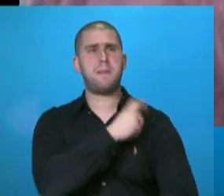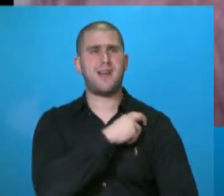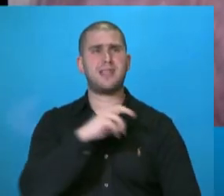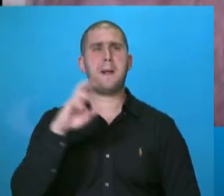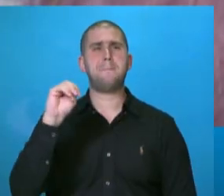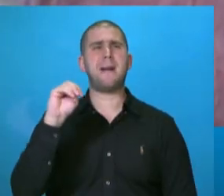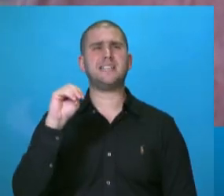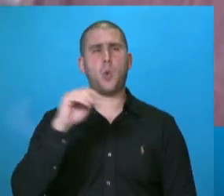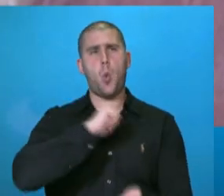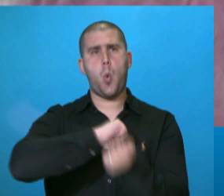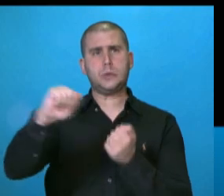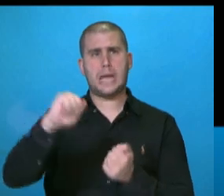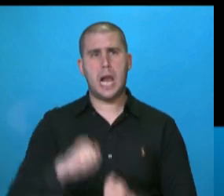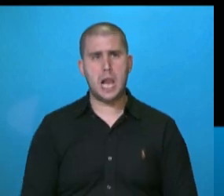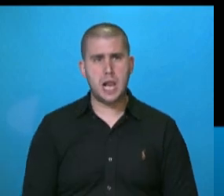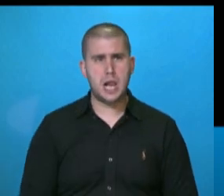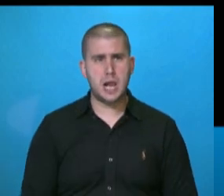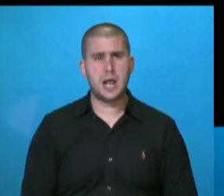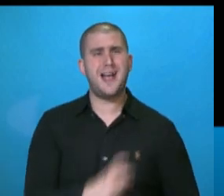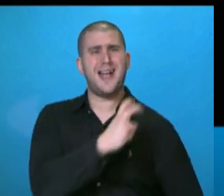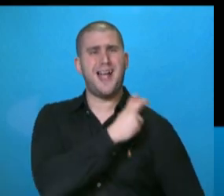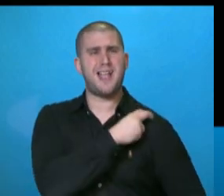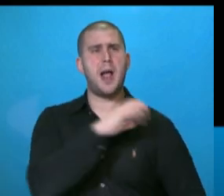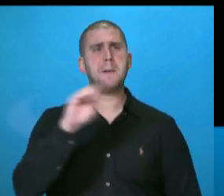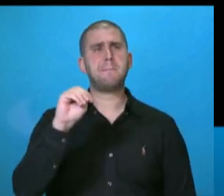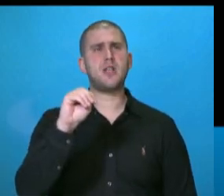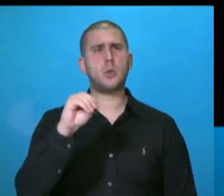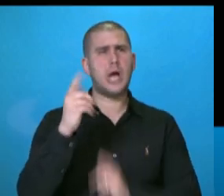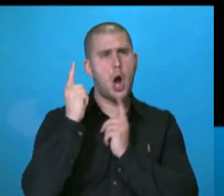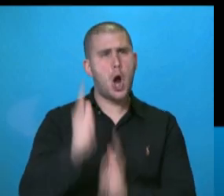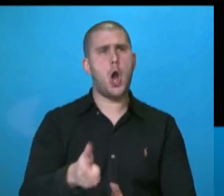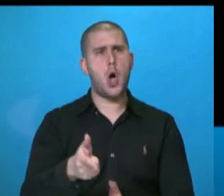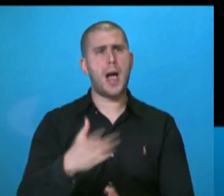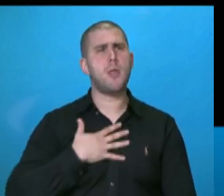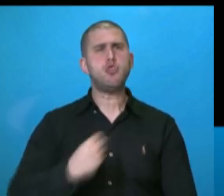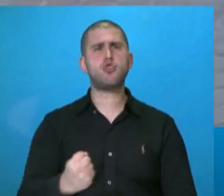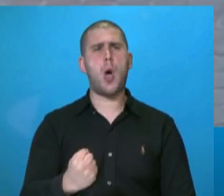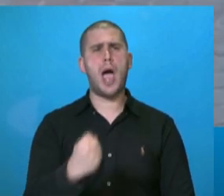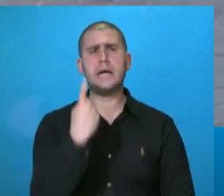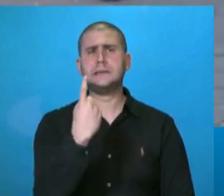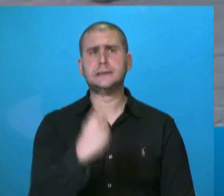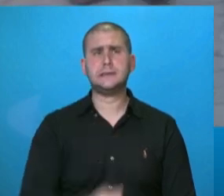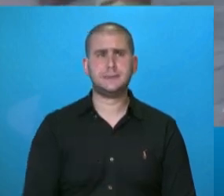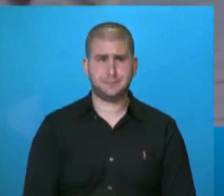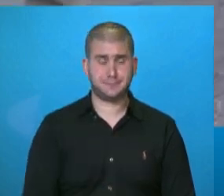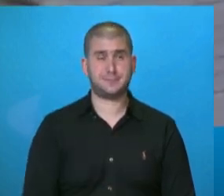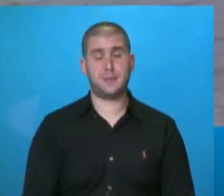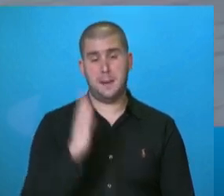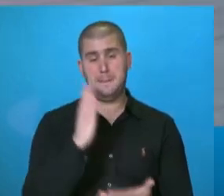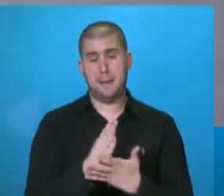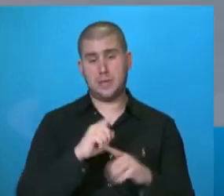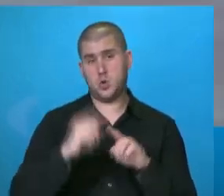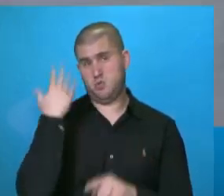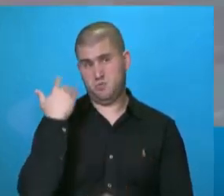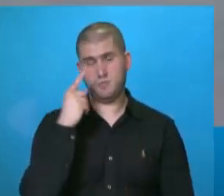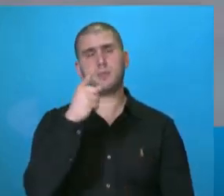מנסור שחוסל. ג'נרל חרב פארס מחוארו. באמצע החודש שעבר ביקר